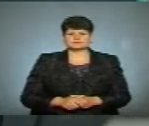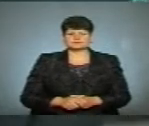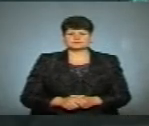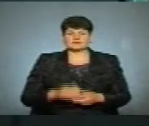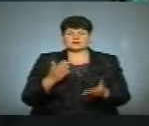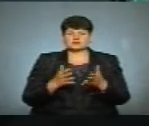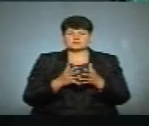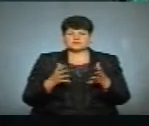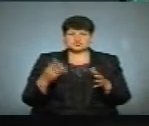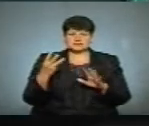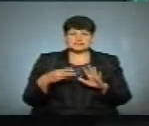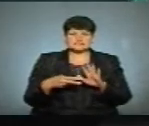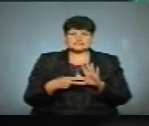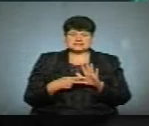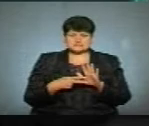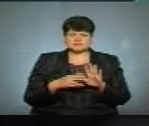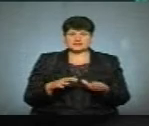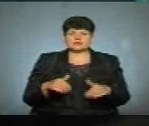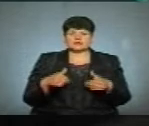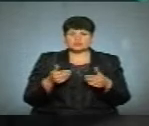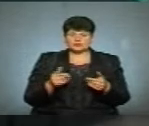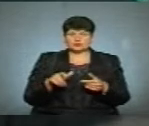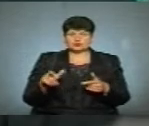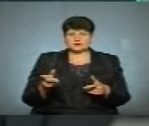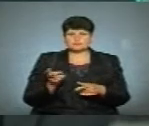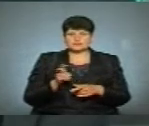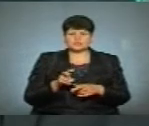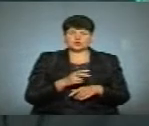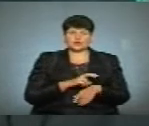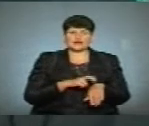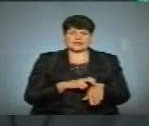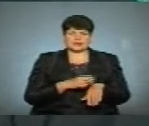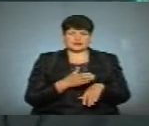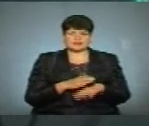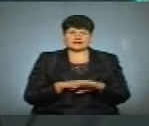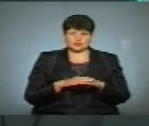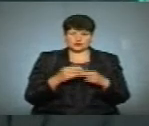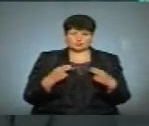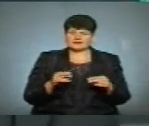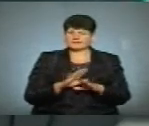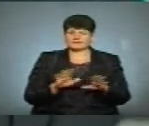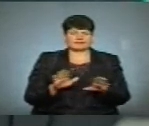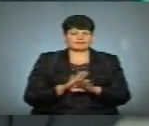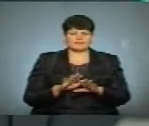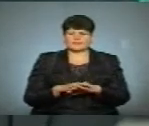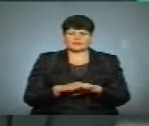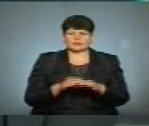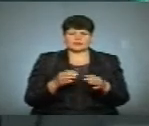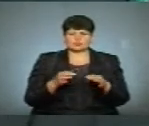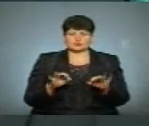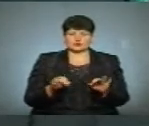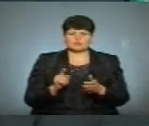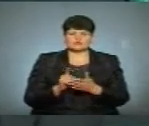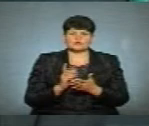Якщо більше 37, рекомендуємо звернутися людям до лікаря. На ринок пропускає? Ні, на ринок не пропускаємо. Обов'язково має